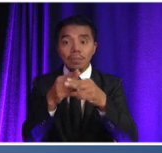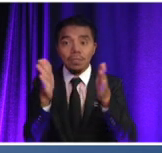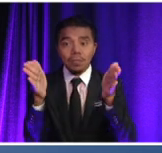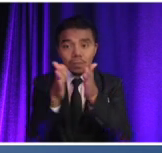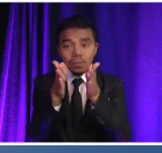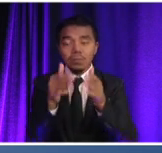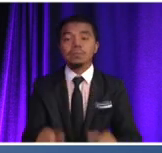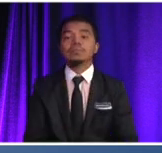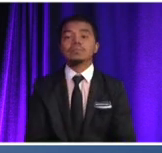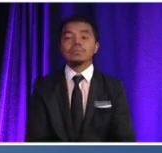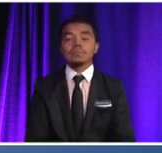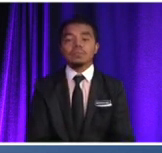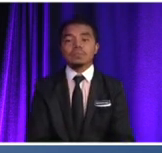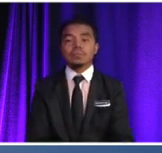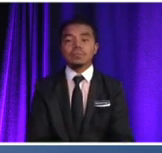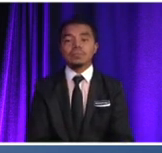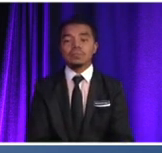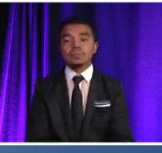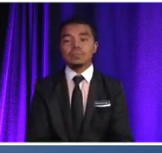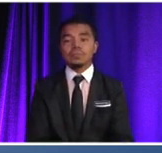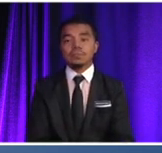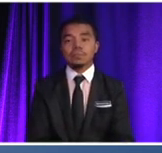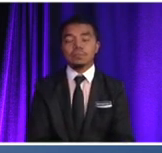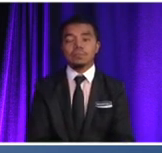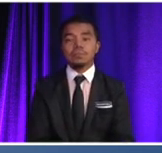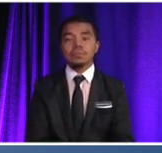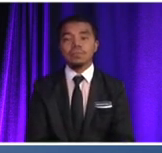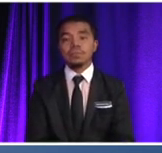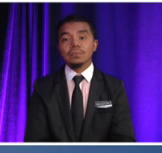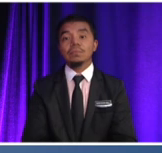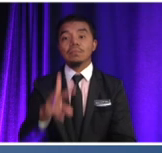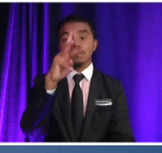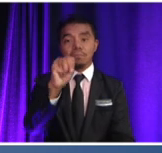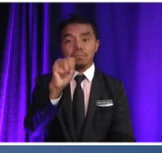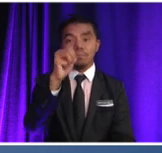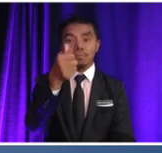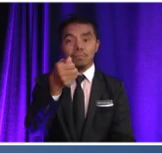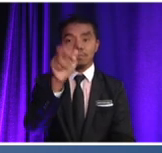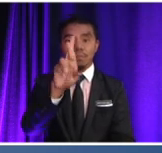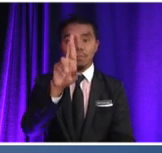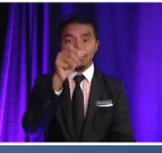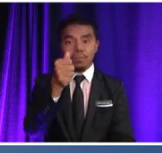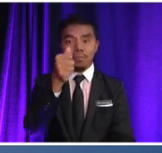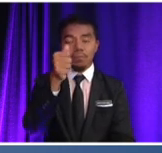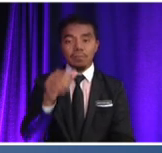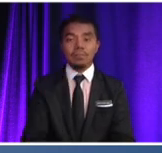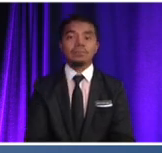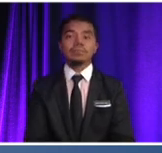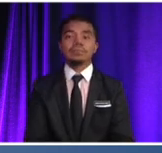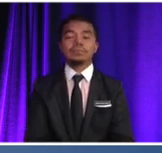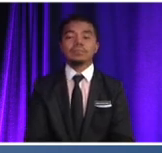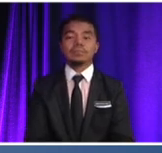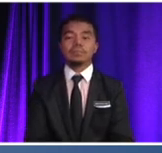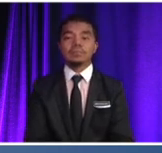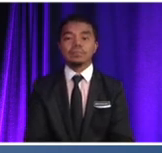yang memberi bimbingan adalah latihan majelis amanah rakyat yaitu marah kedua pusat daya pengeluaran negara